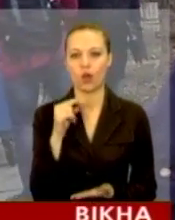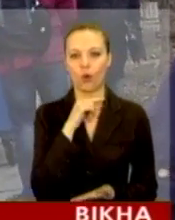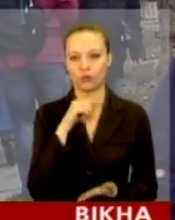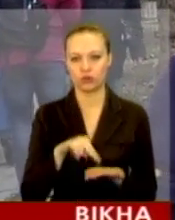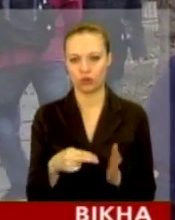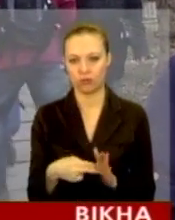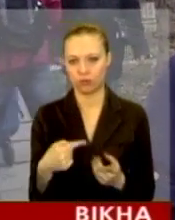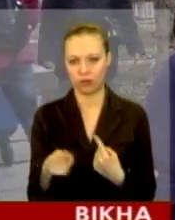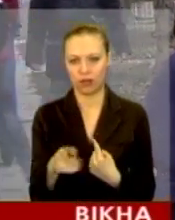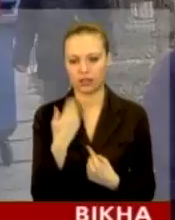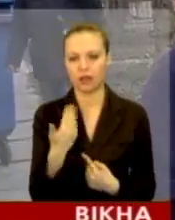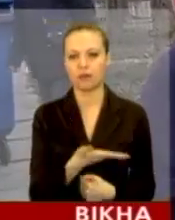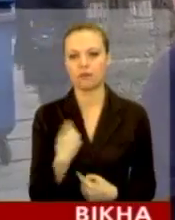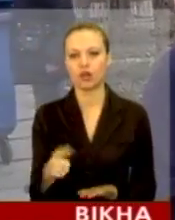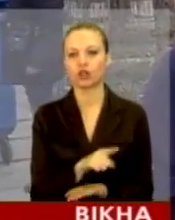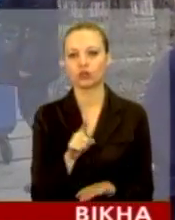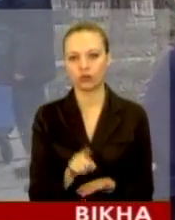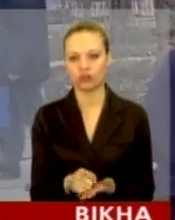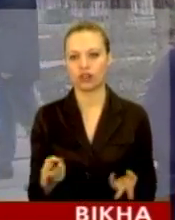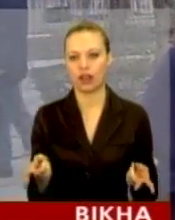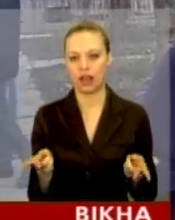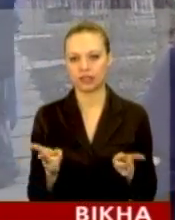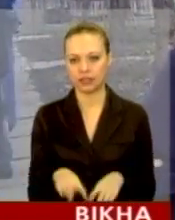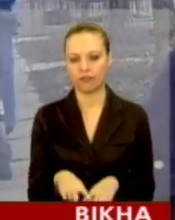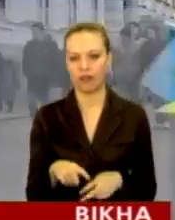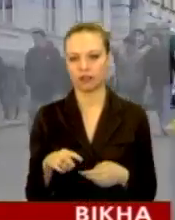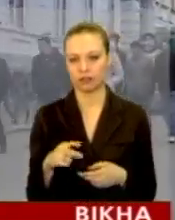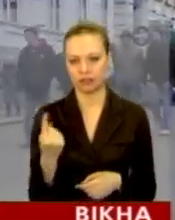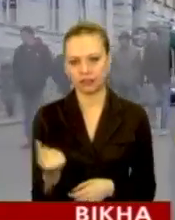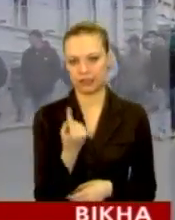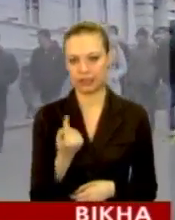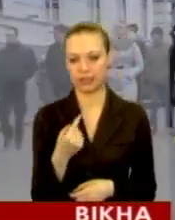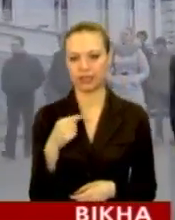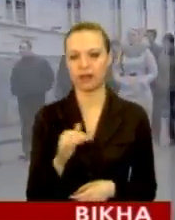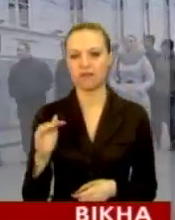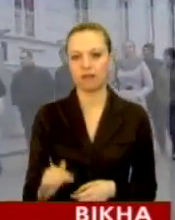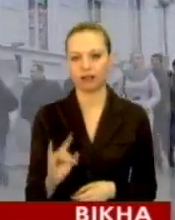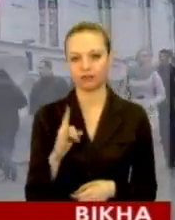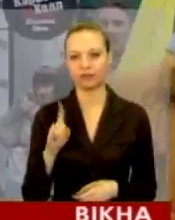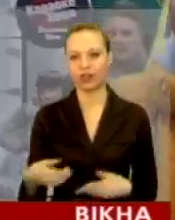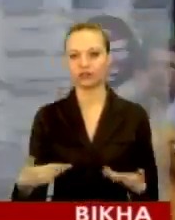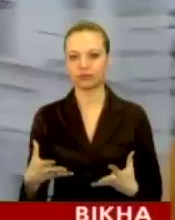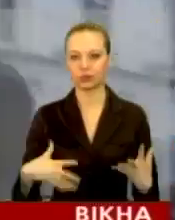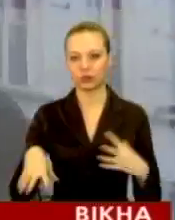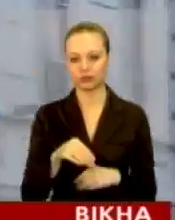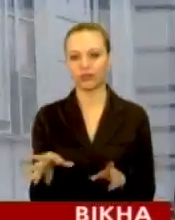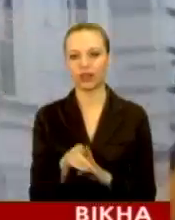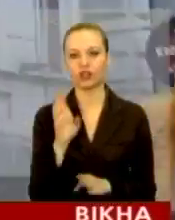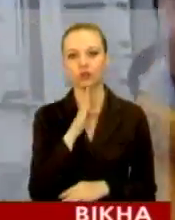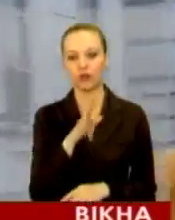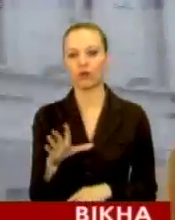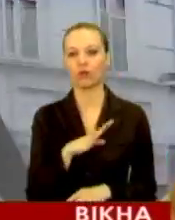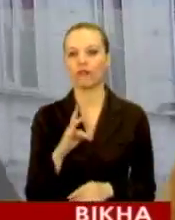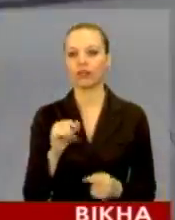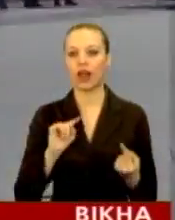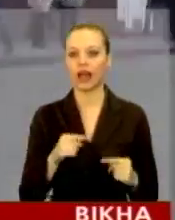экономическом плане. Ми повинні оставатися єдині. Маленький Вадик теж крокує з усіма. Він разом із мамою був і